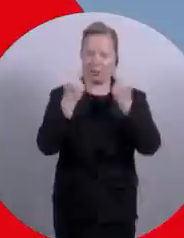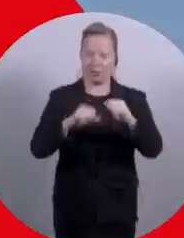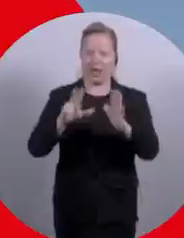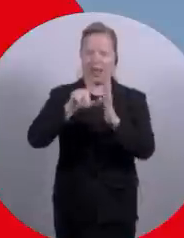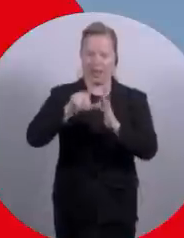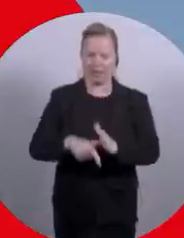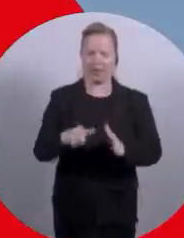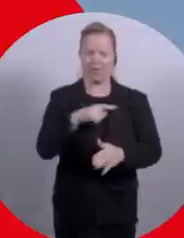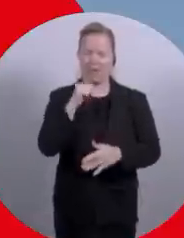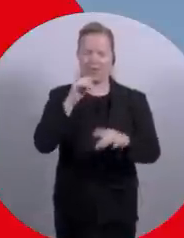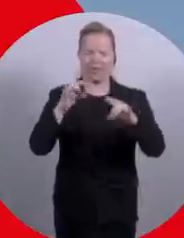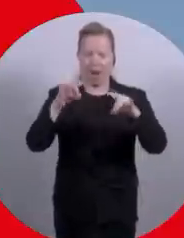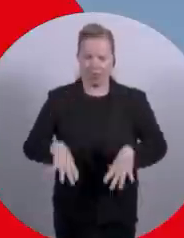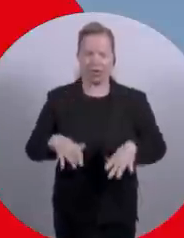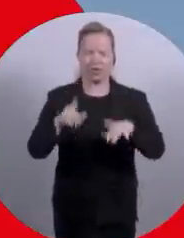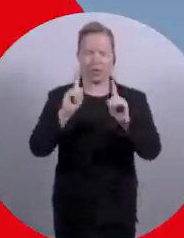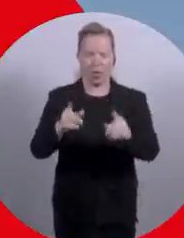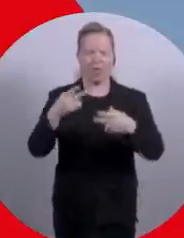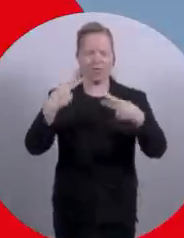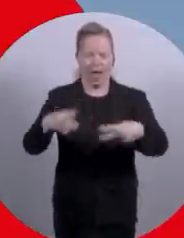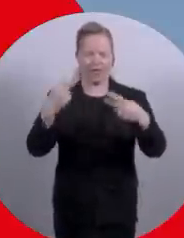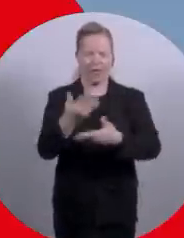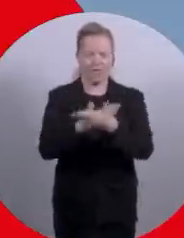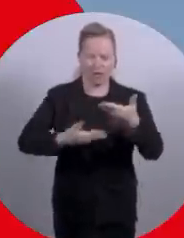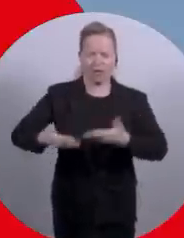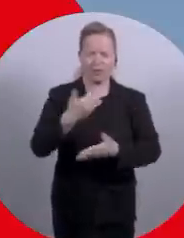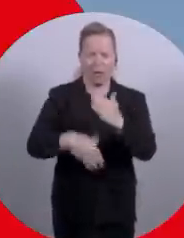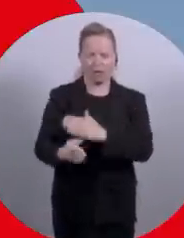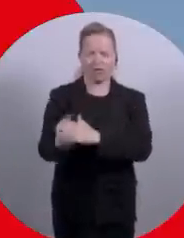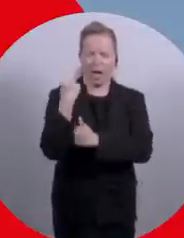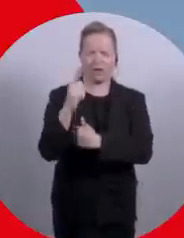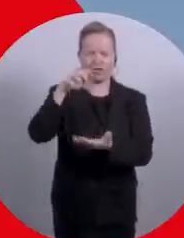wirtschaftlich stärkste Stadt bleiben wollen und